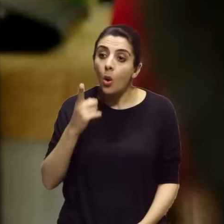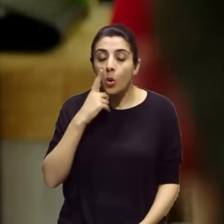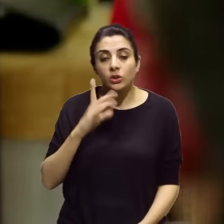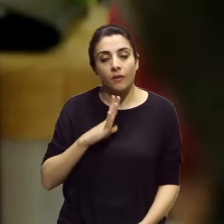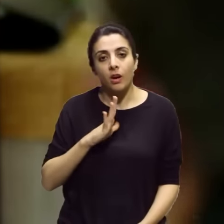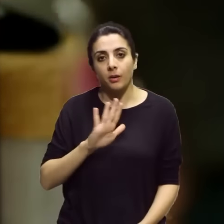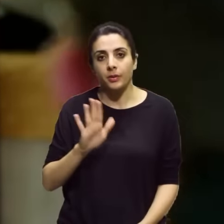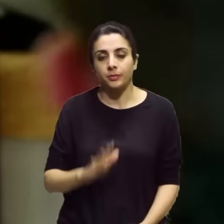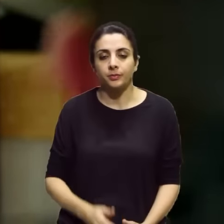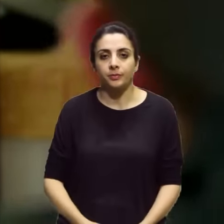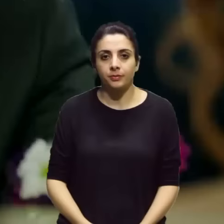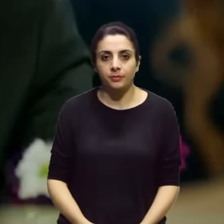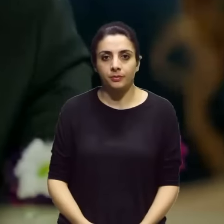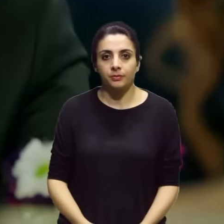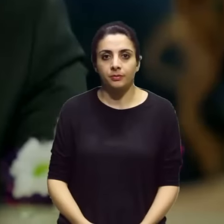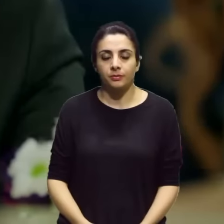zaten.